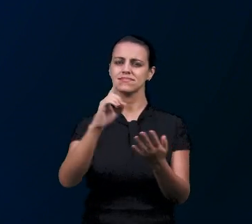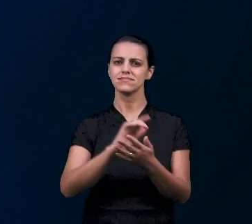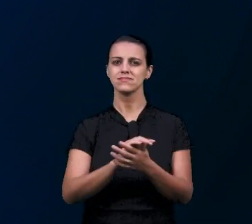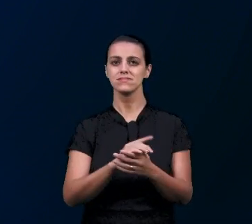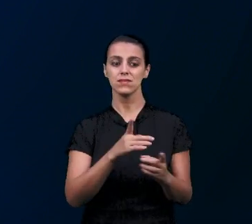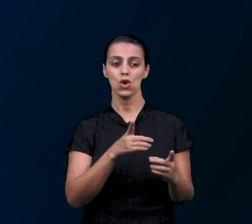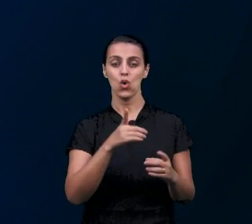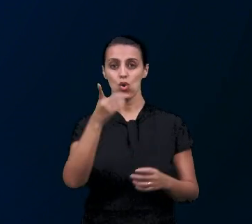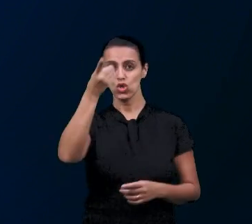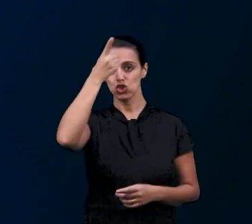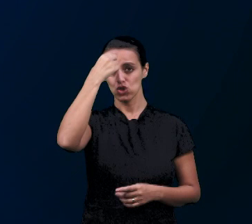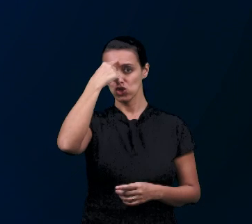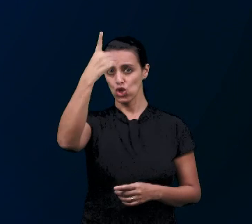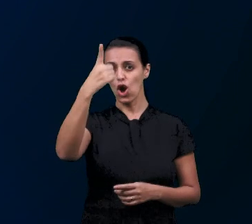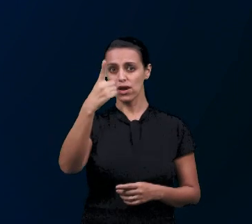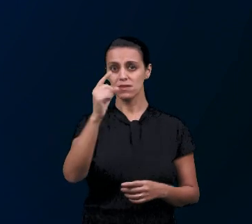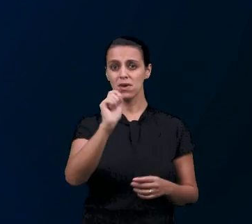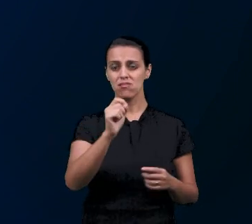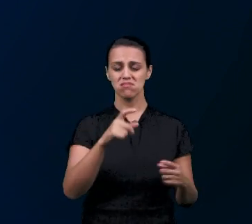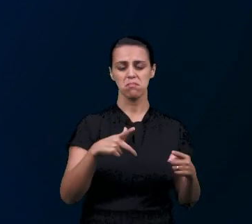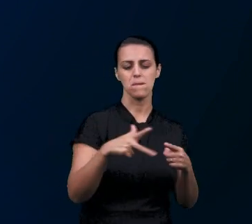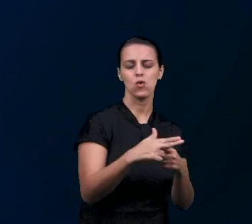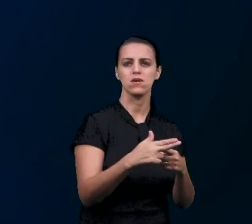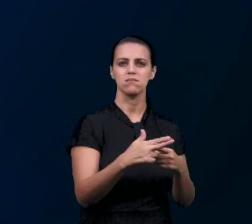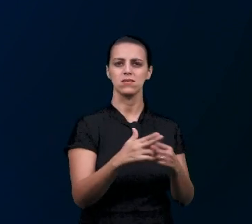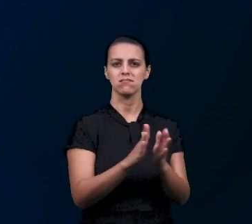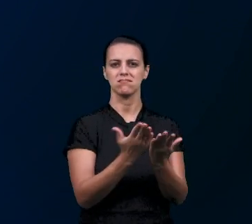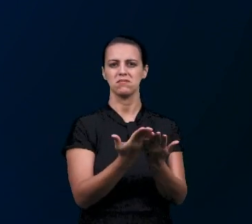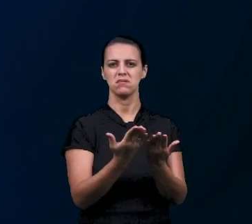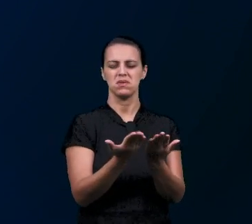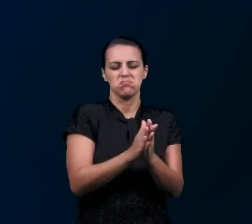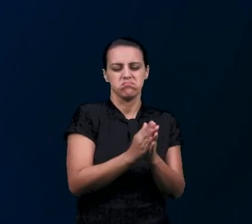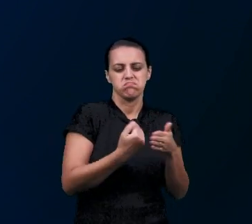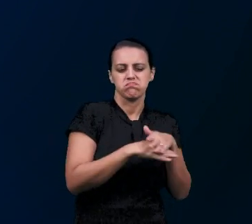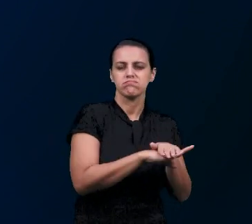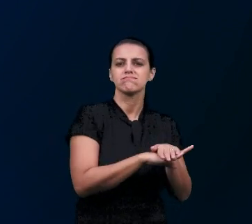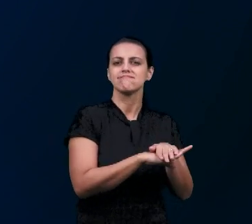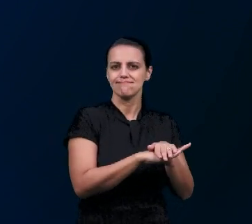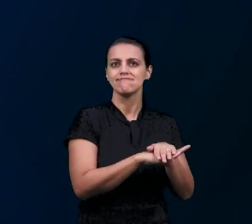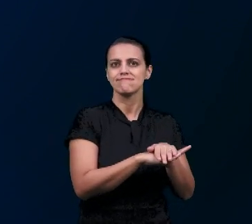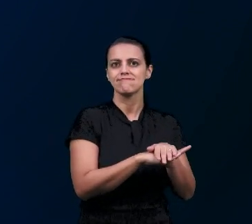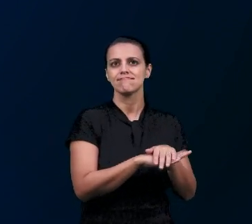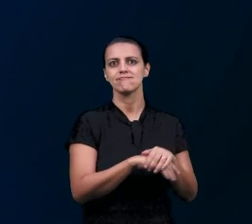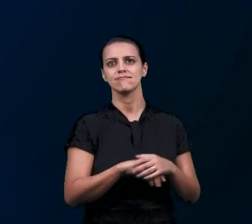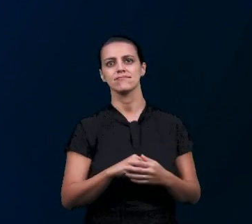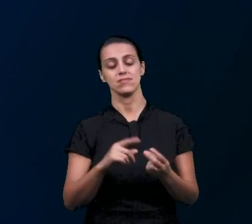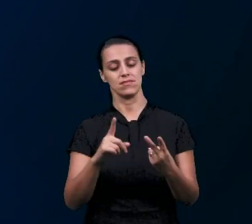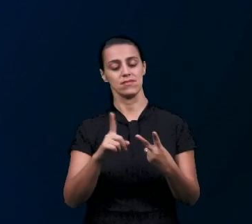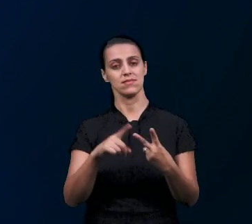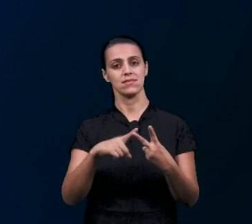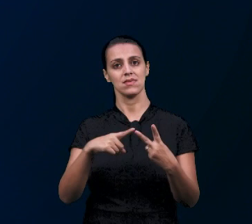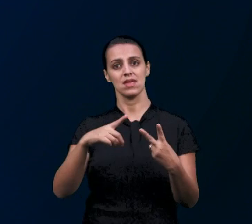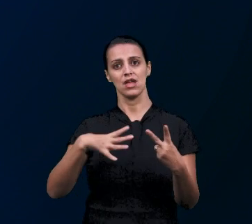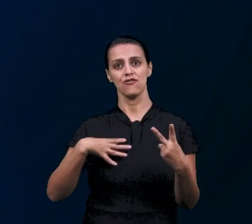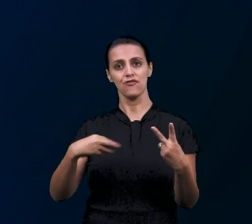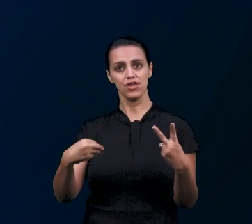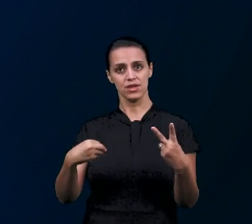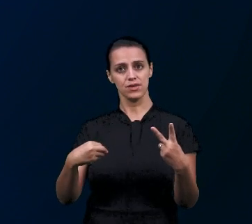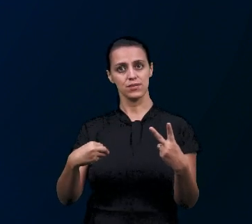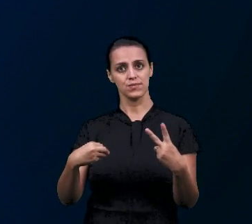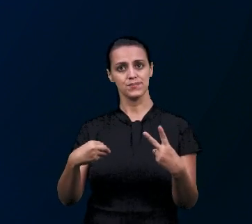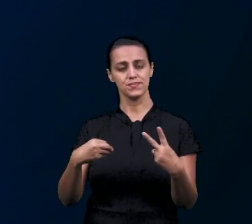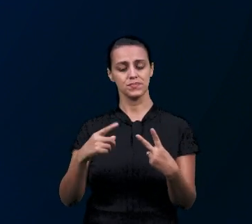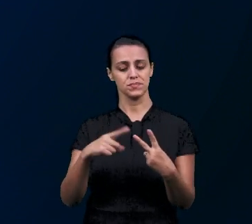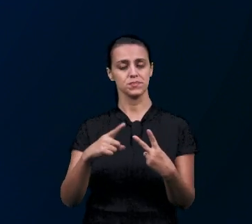est contradit, c'est la prohibition de lire la Bible. La deuxième personne de la Trinité, c'est le Fils, qui